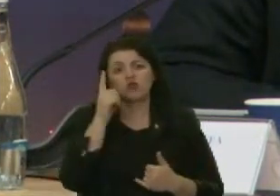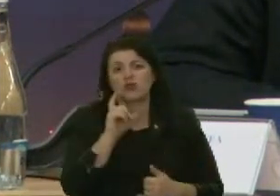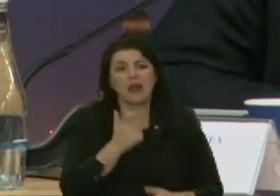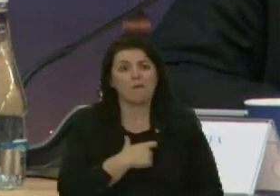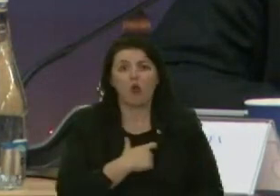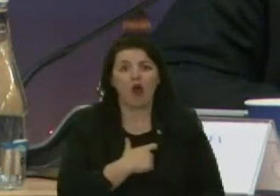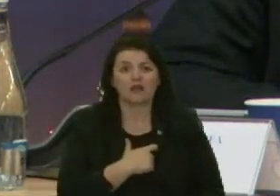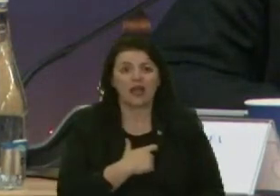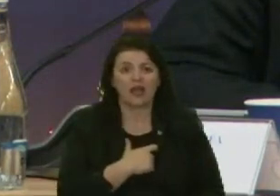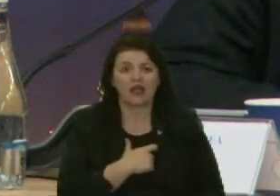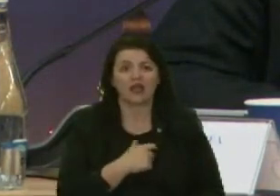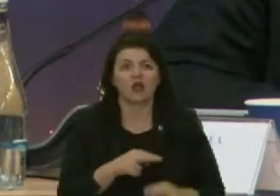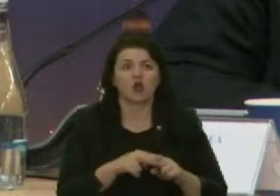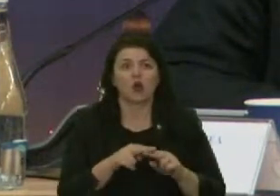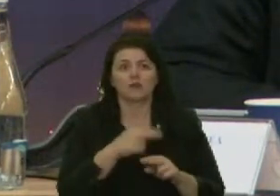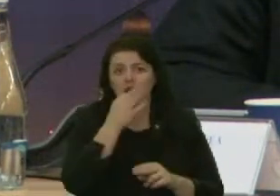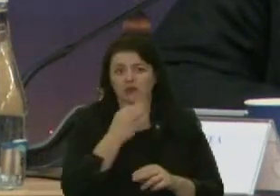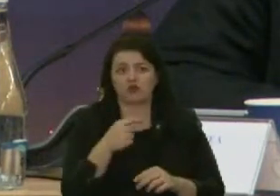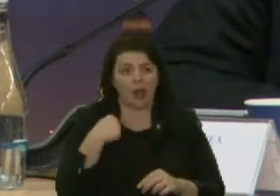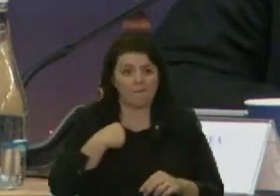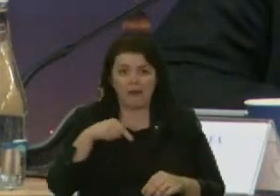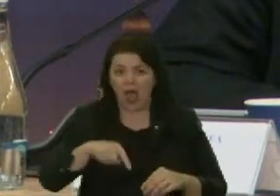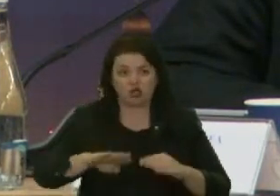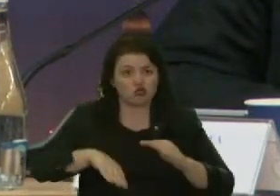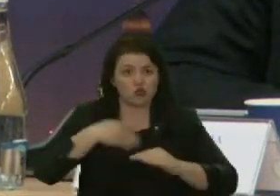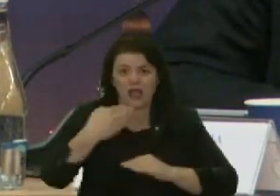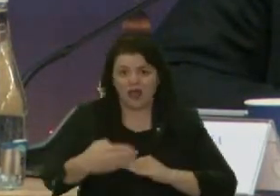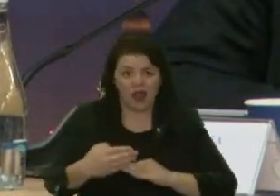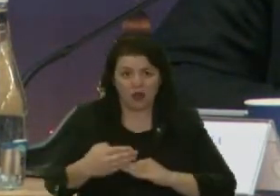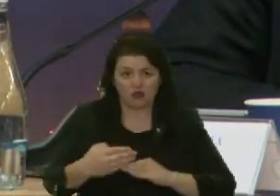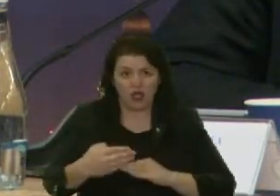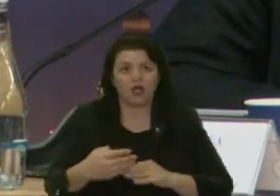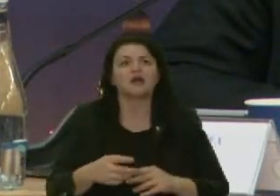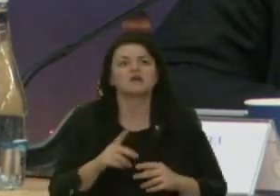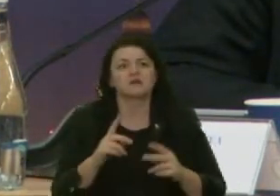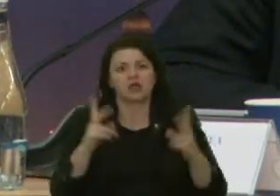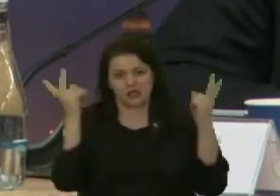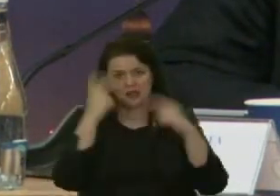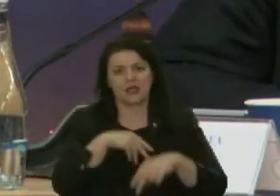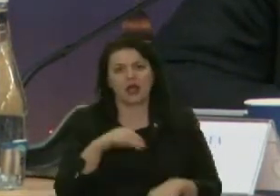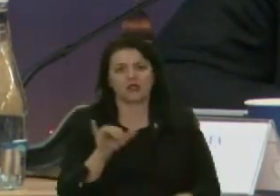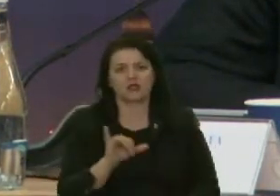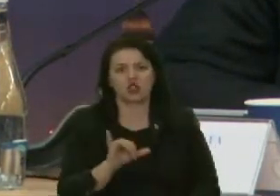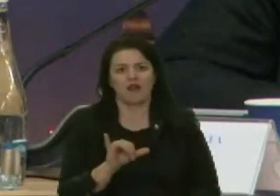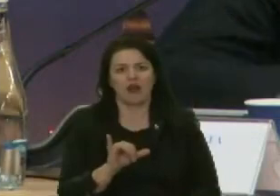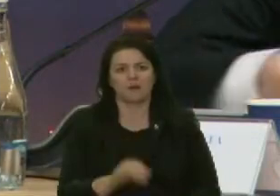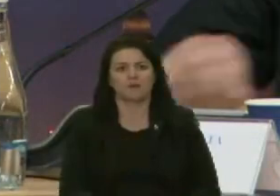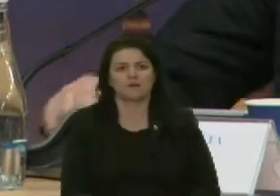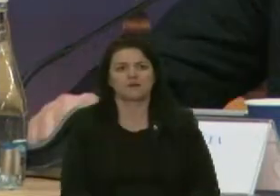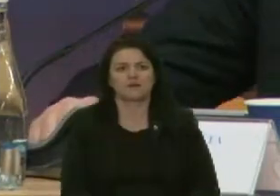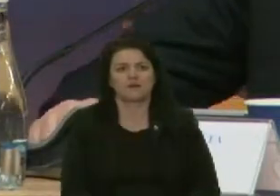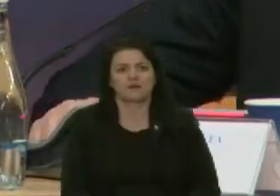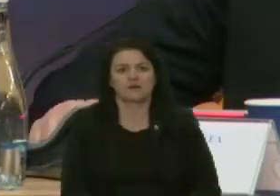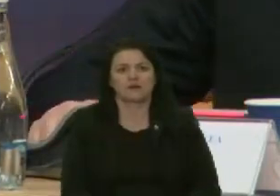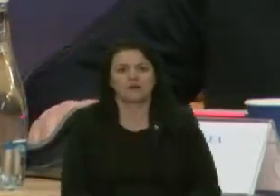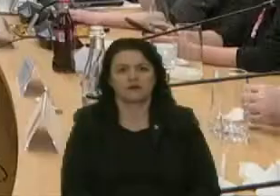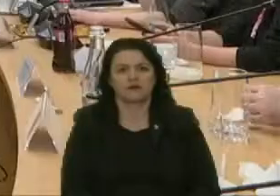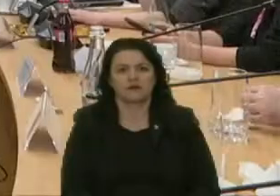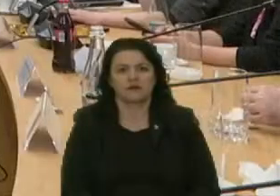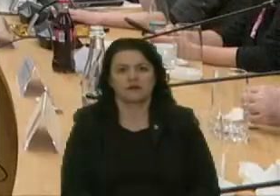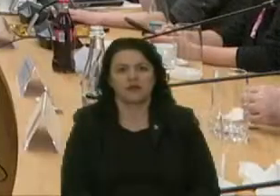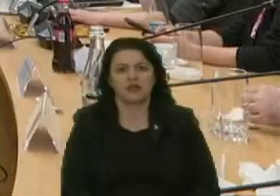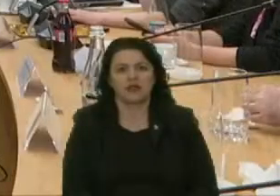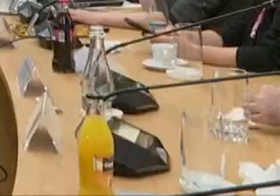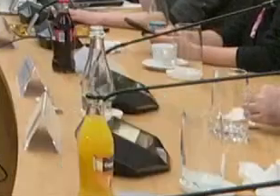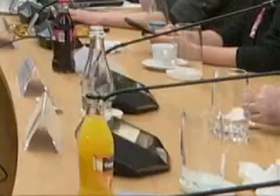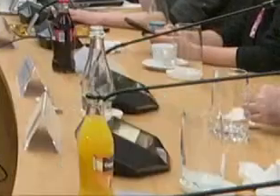poate sau cum s a spus la it pe aici nu se trece ar trebui să înțeleagă cineva acest lucru Mulțumesc